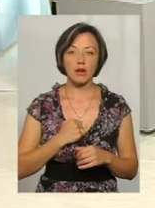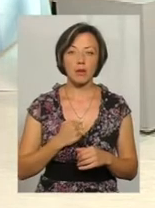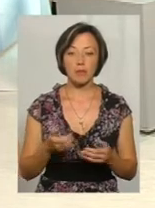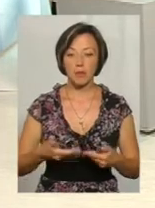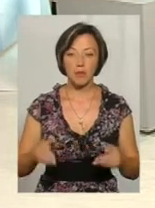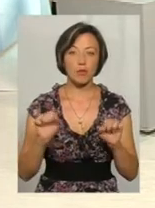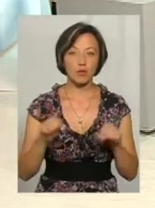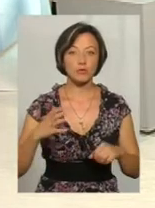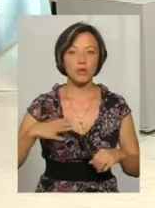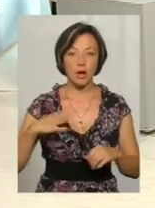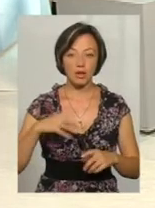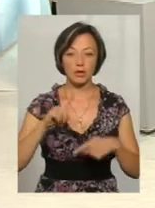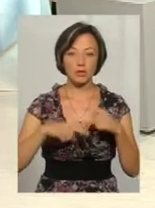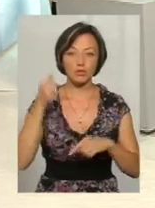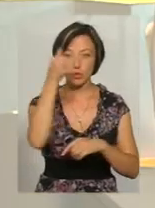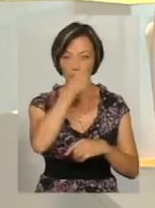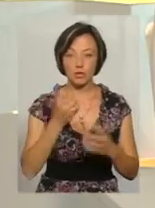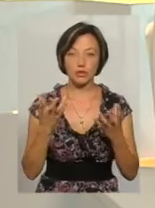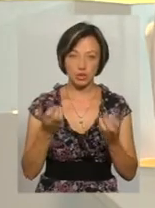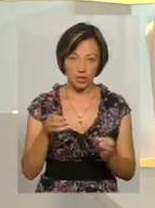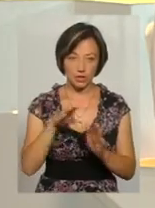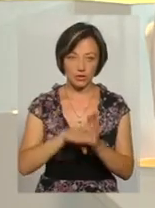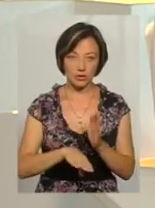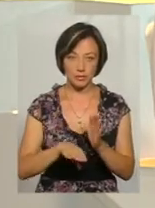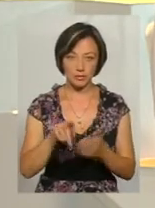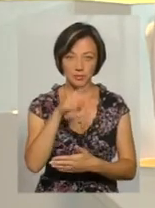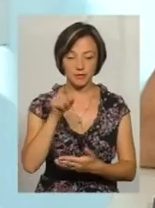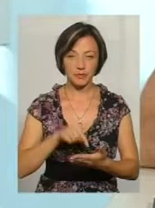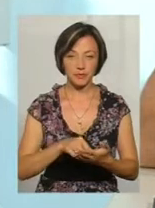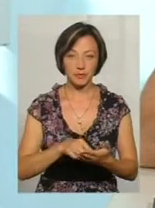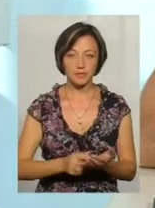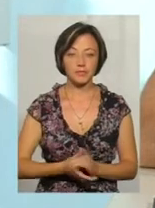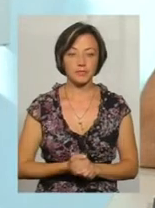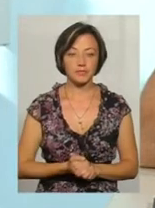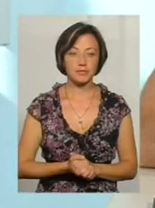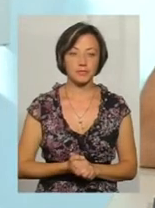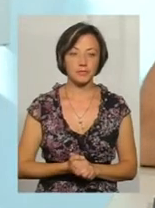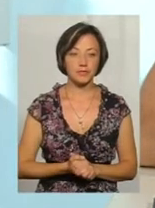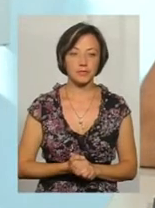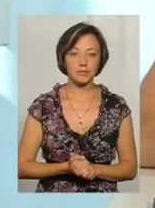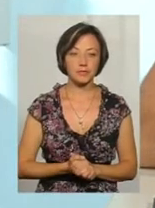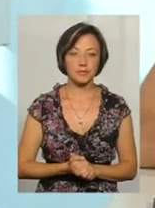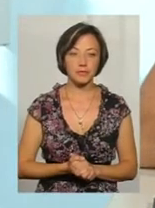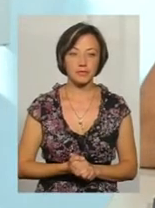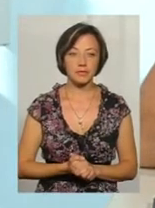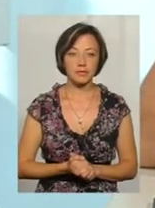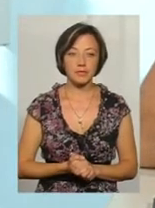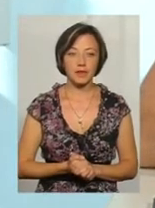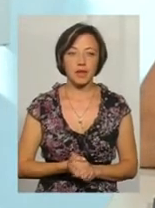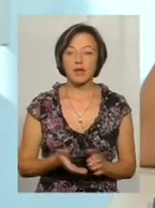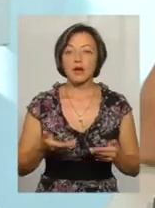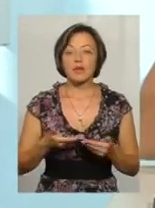ми можемо чекати наступного року ще нижчу сходинку? Ну, знову ж таки, дивіться. На що ми